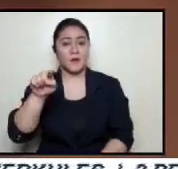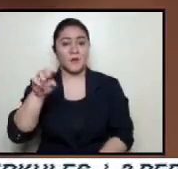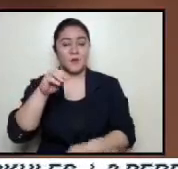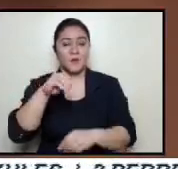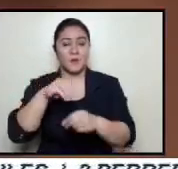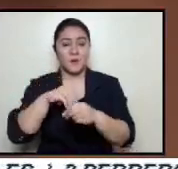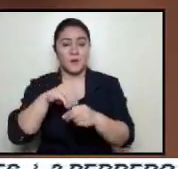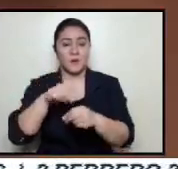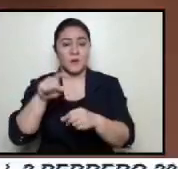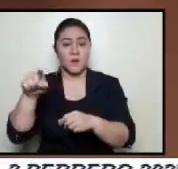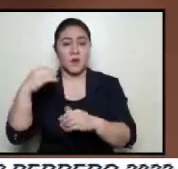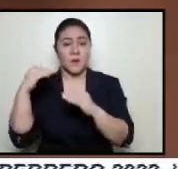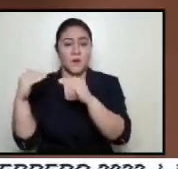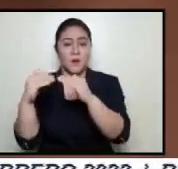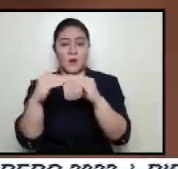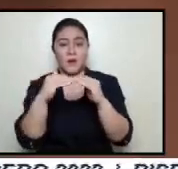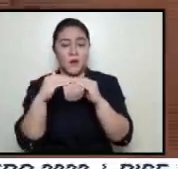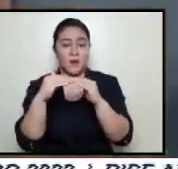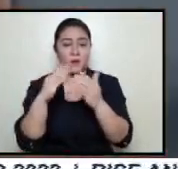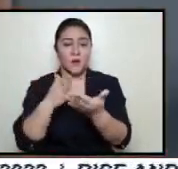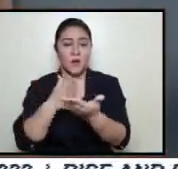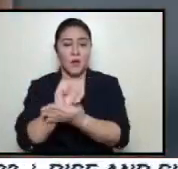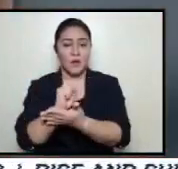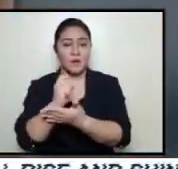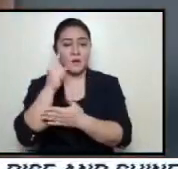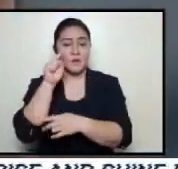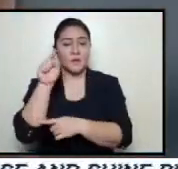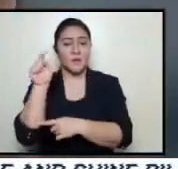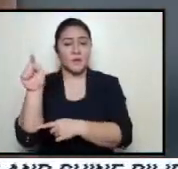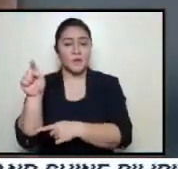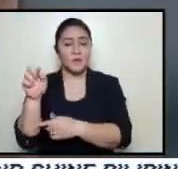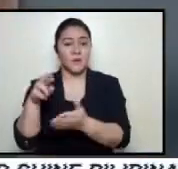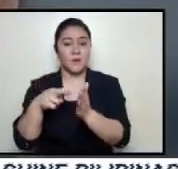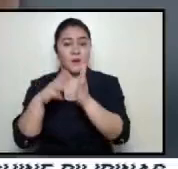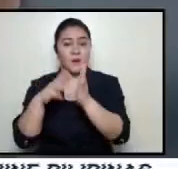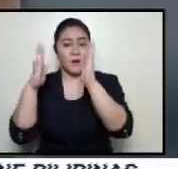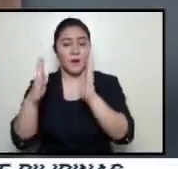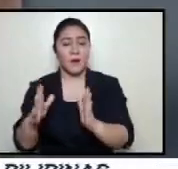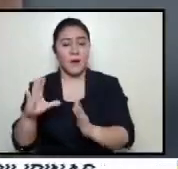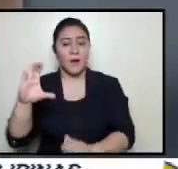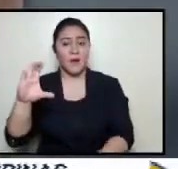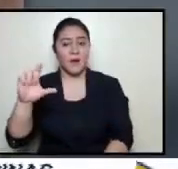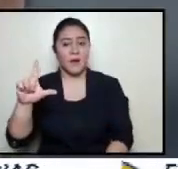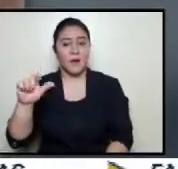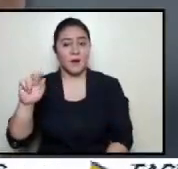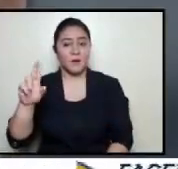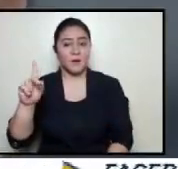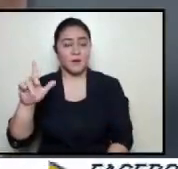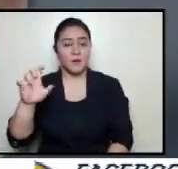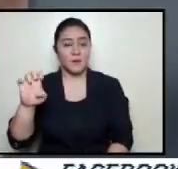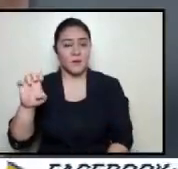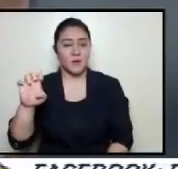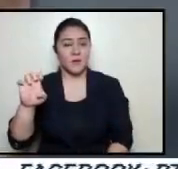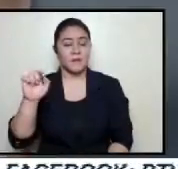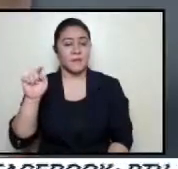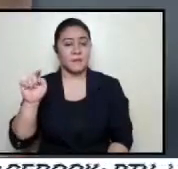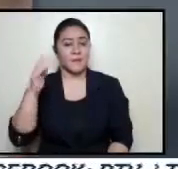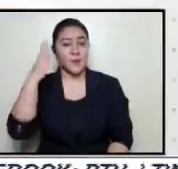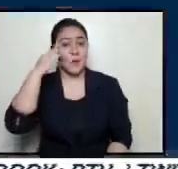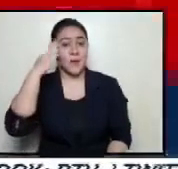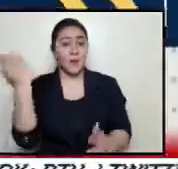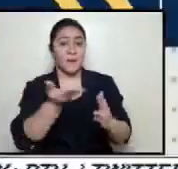Equal Rights o Dumper Party List Representative Claudine Bautista Lim. Matatanda ang kinasuhan